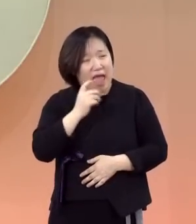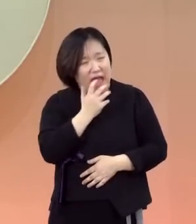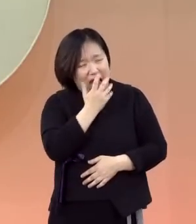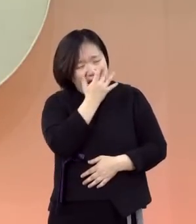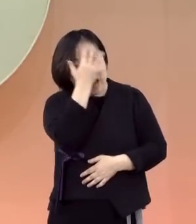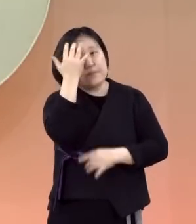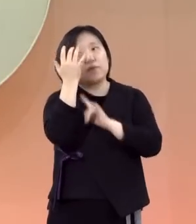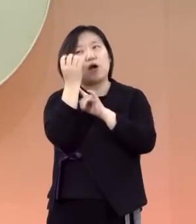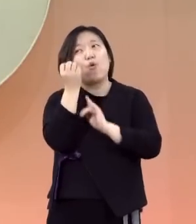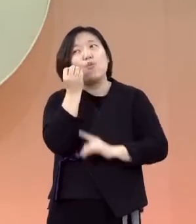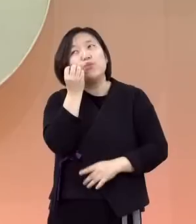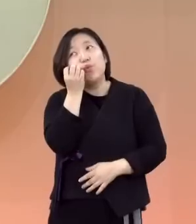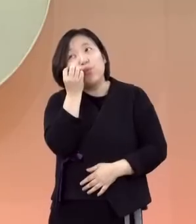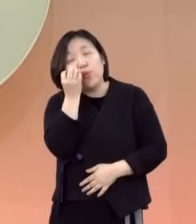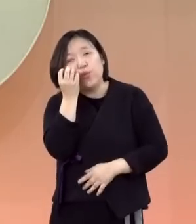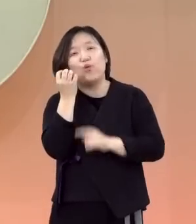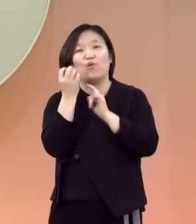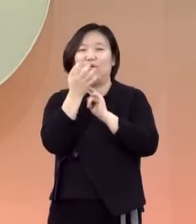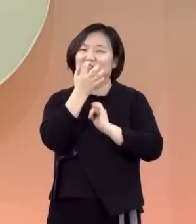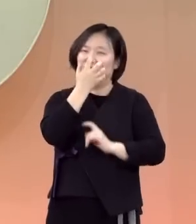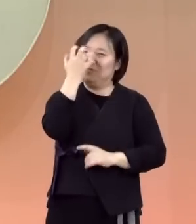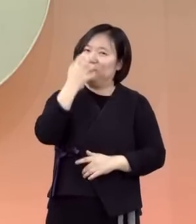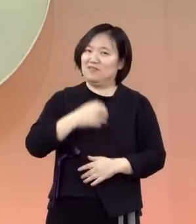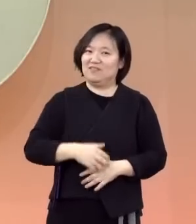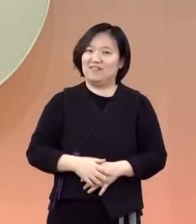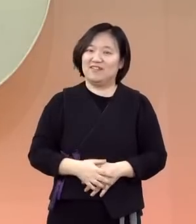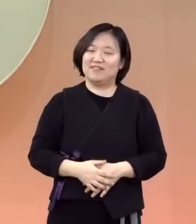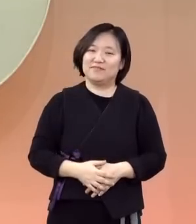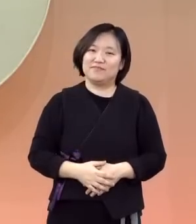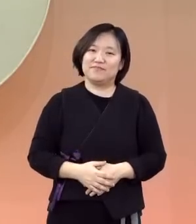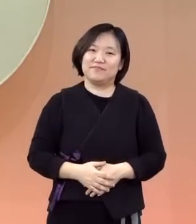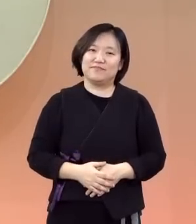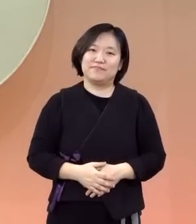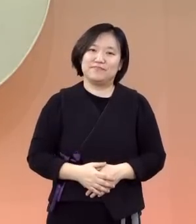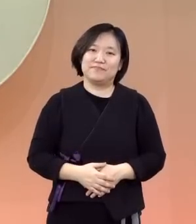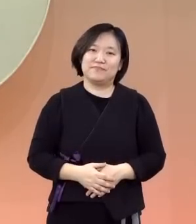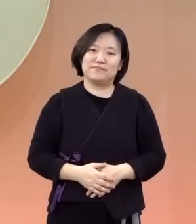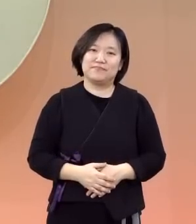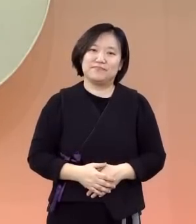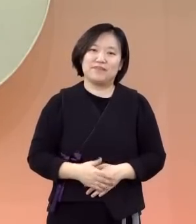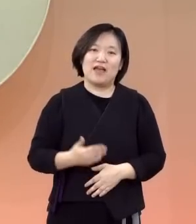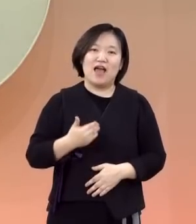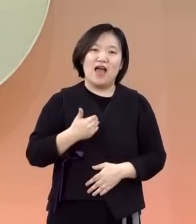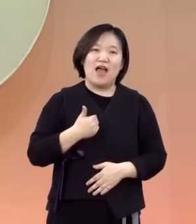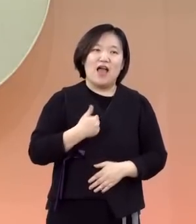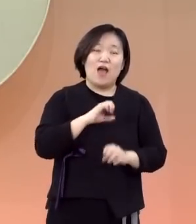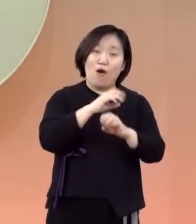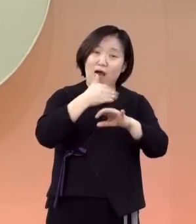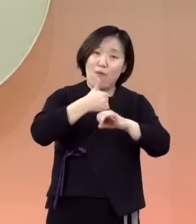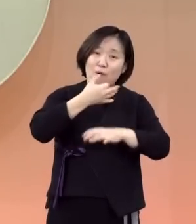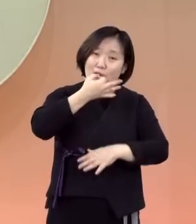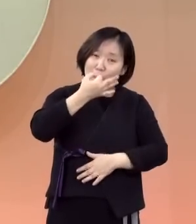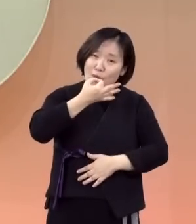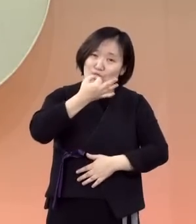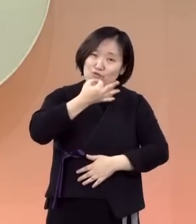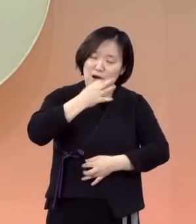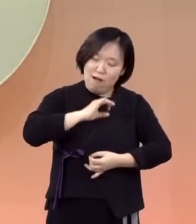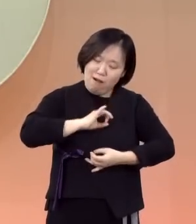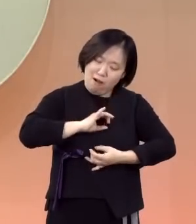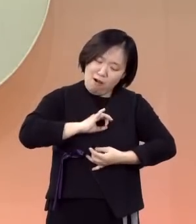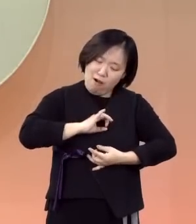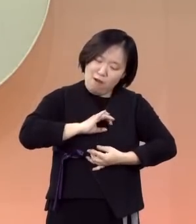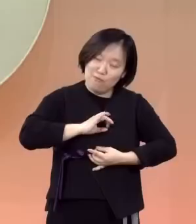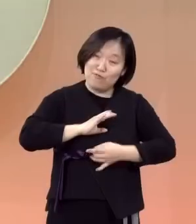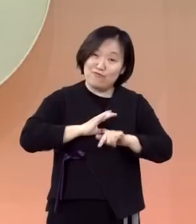신비로운꿈을계속꾼다고했습니다.그가그렇게계속해서주문을 외우는동안, 병원에서